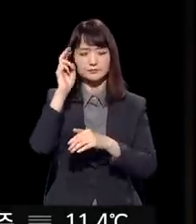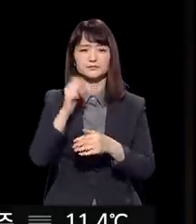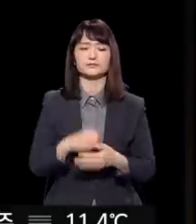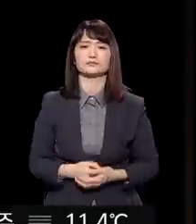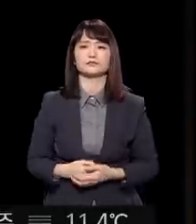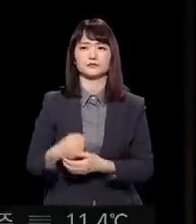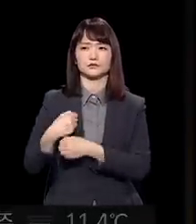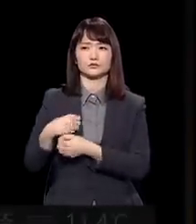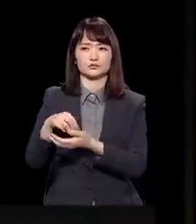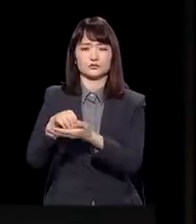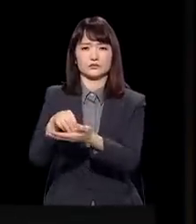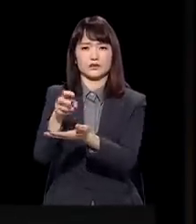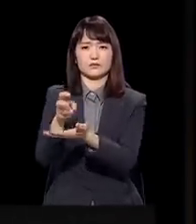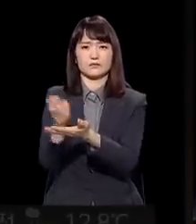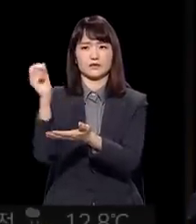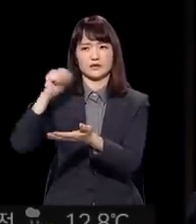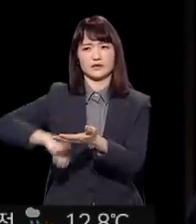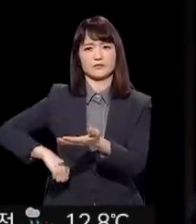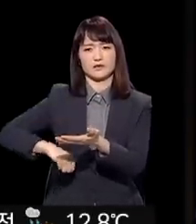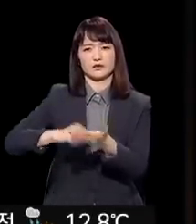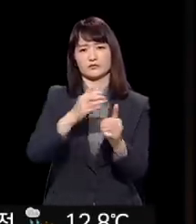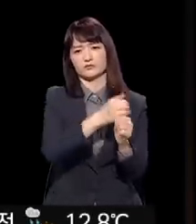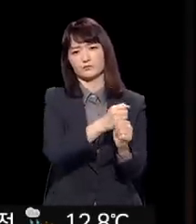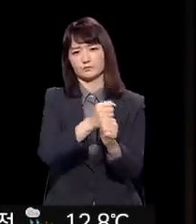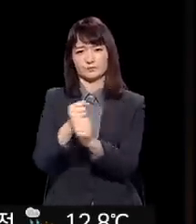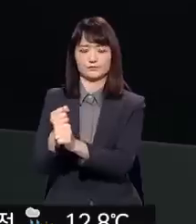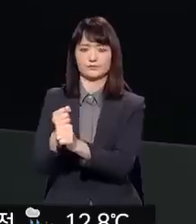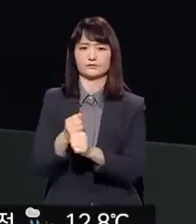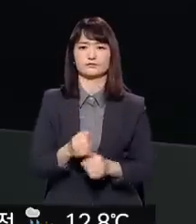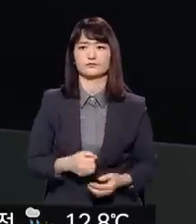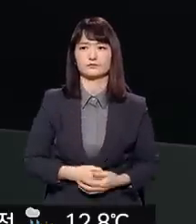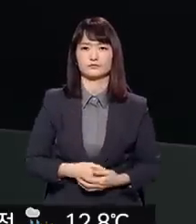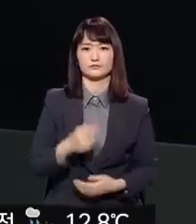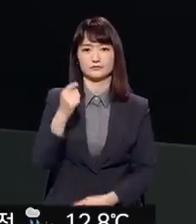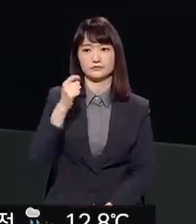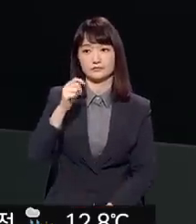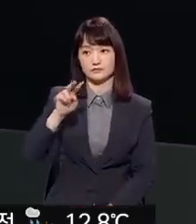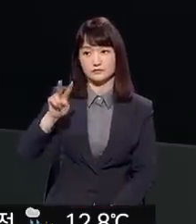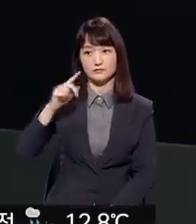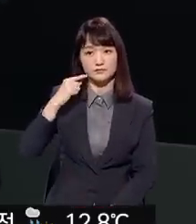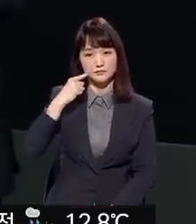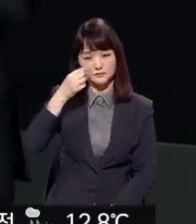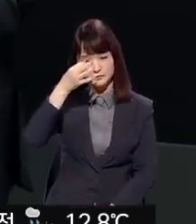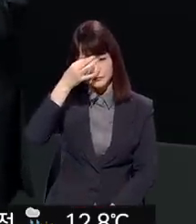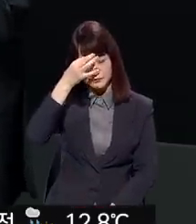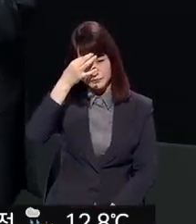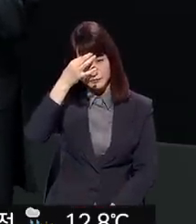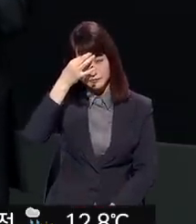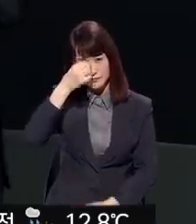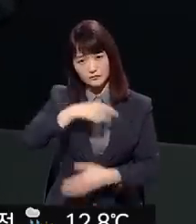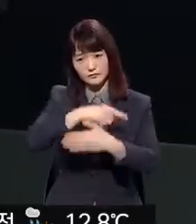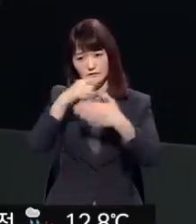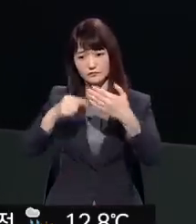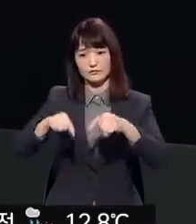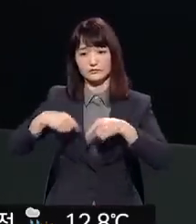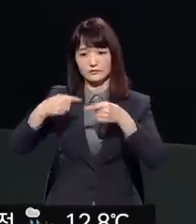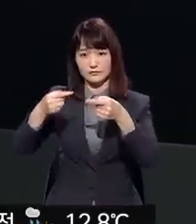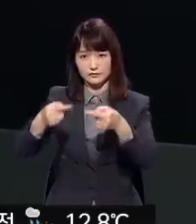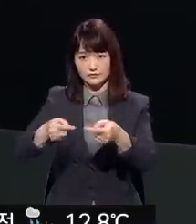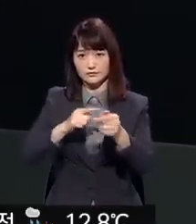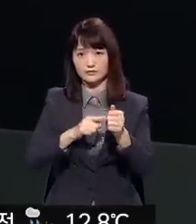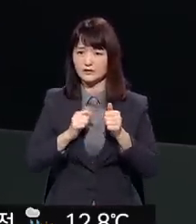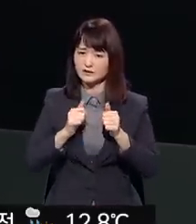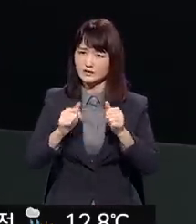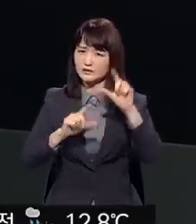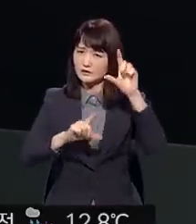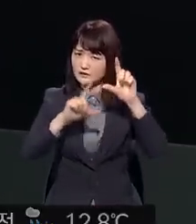때문에 이 병역법 위반 혐의로 입건했습니다. 자, 그 TV 예능에서는 되게 성실한 이미지로 보였던 것 같은데,